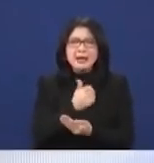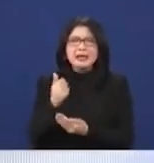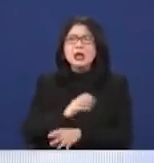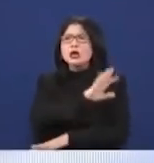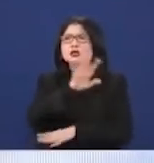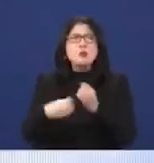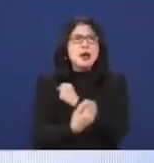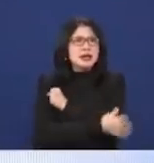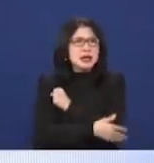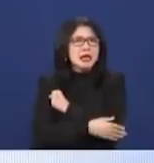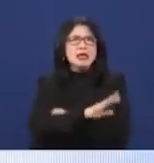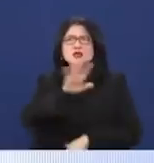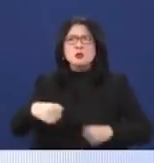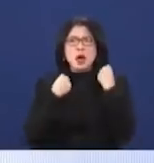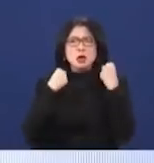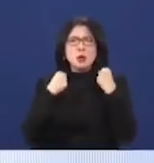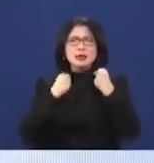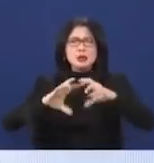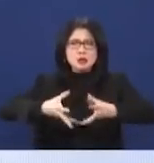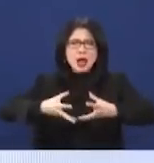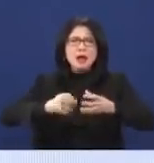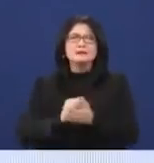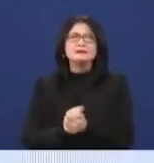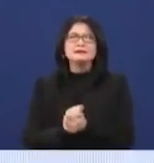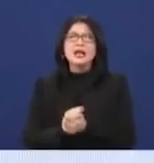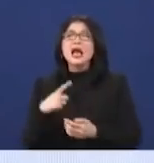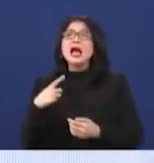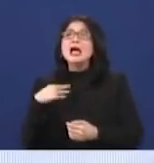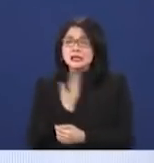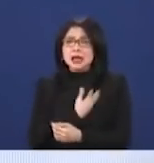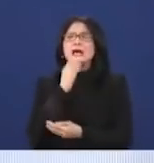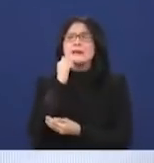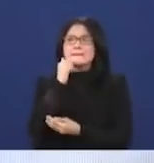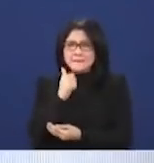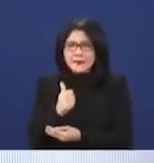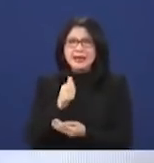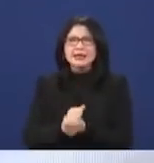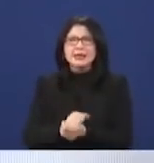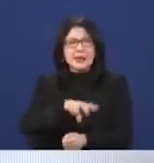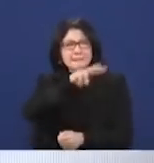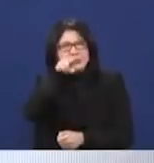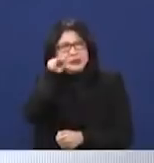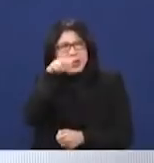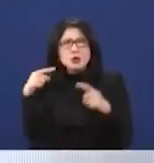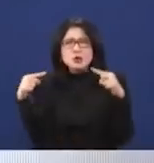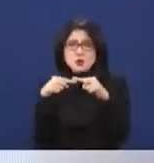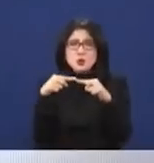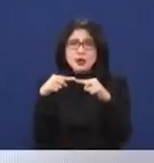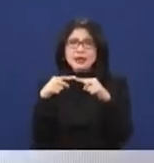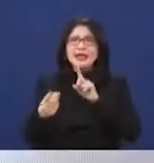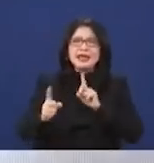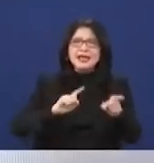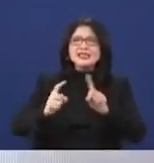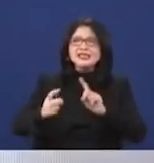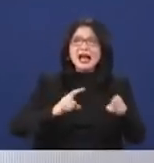semua kekuatan di seluruh dunia. Kita akan baik, kita akan mencari hubungan yang saling